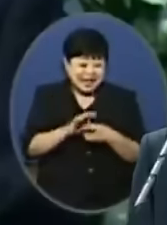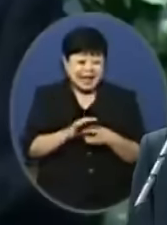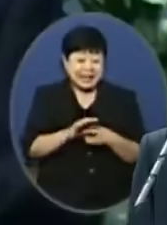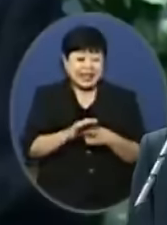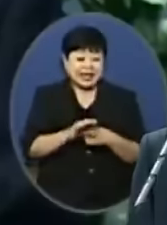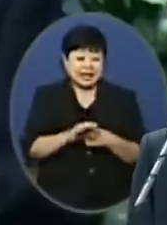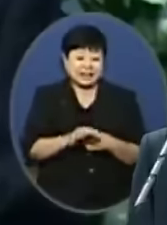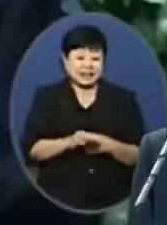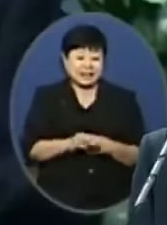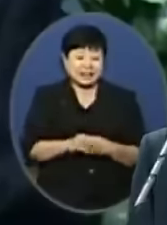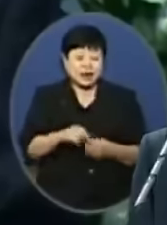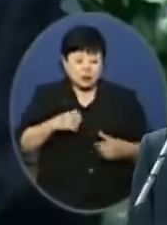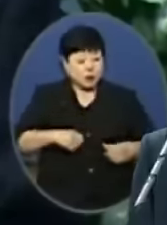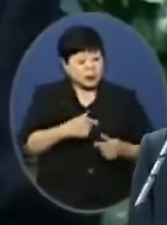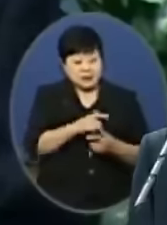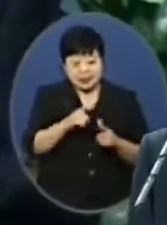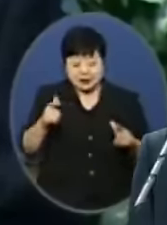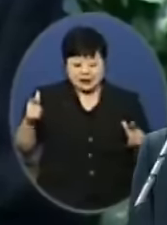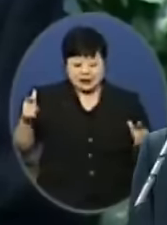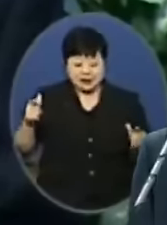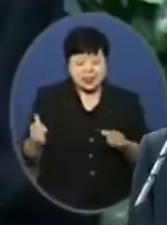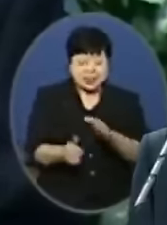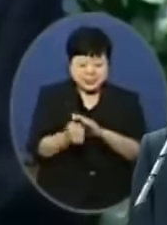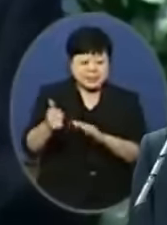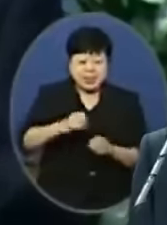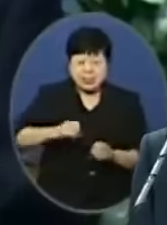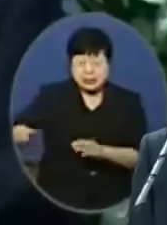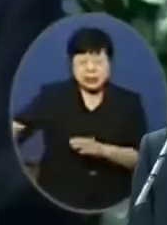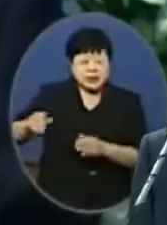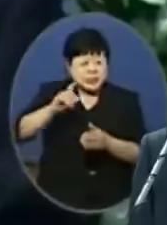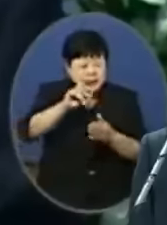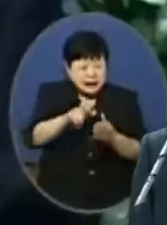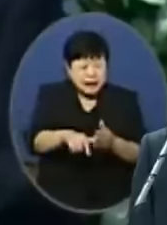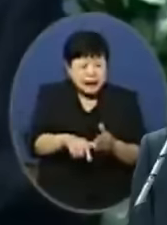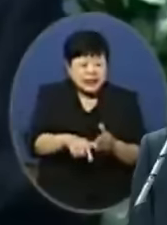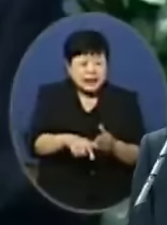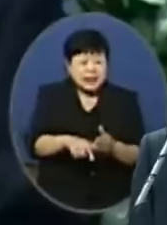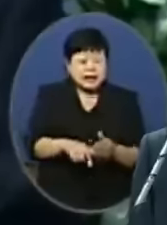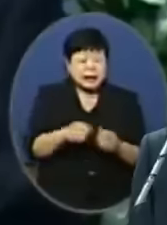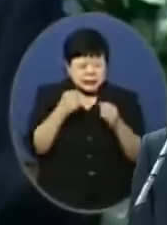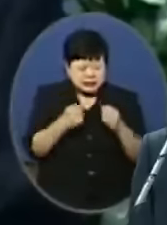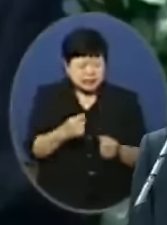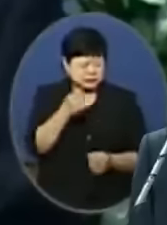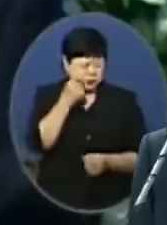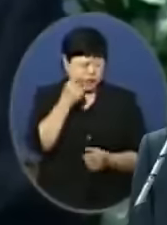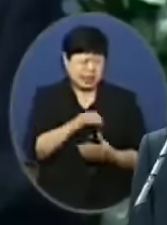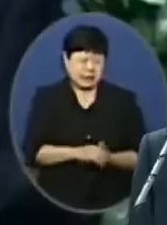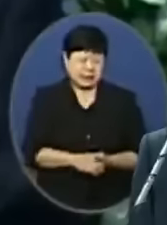절대 주저앉지 않습니다. 희망을 잃어버리면 살 수 없습니다.